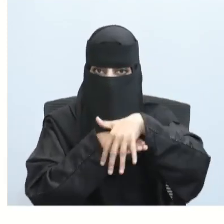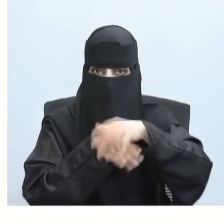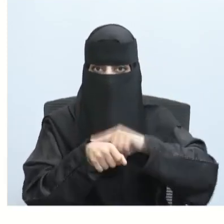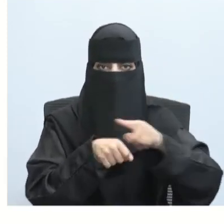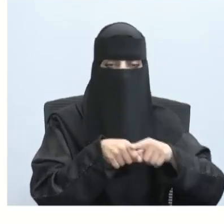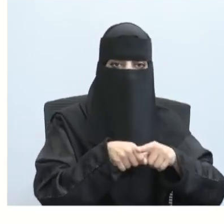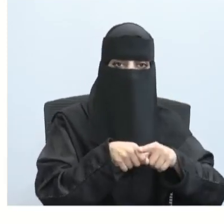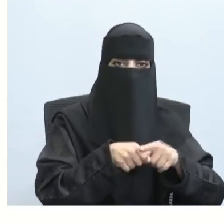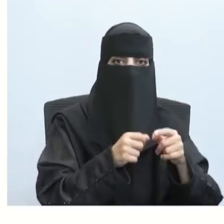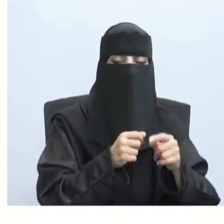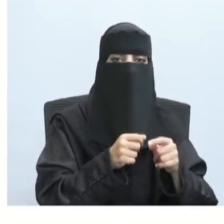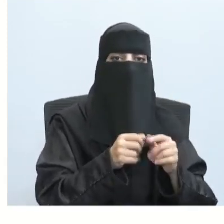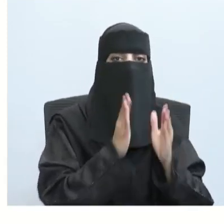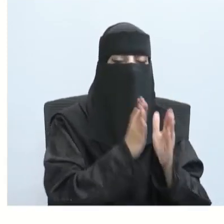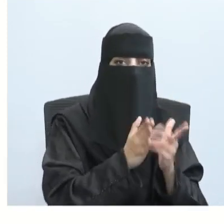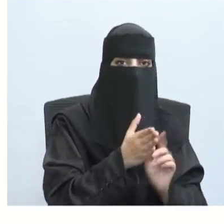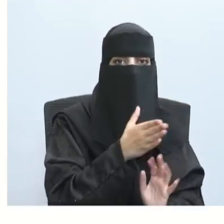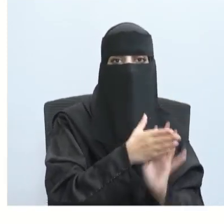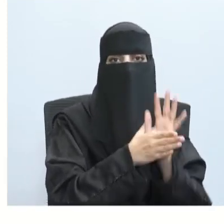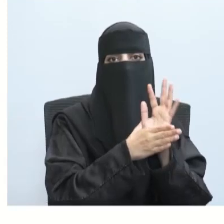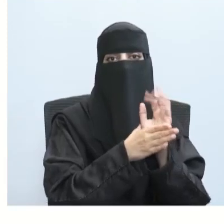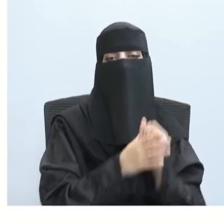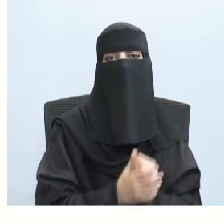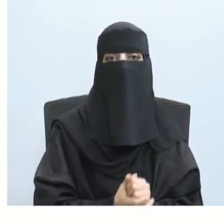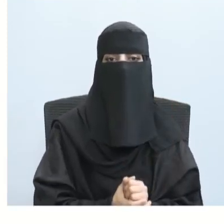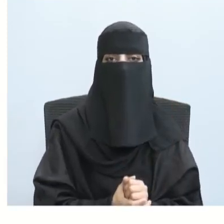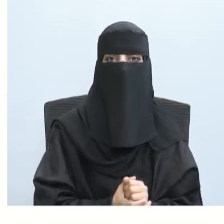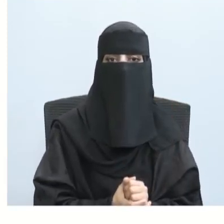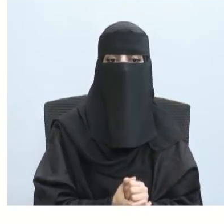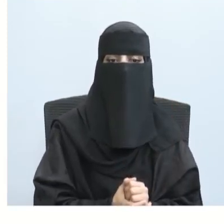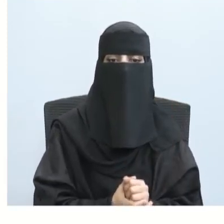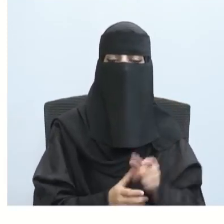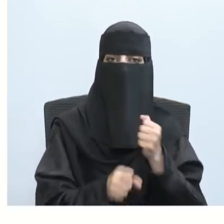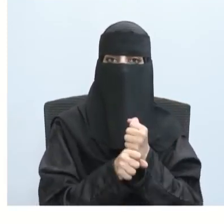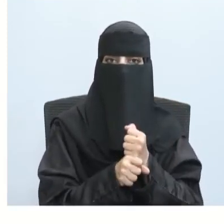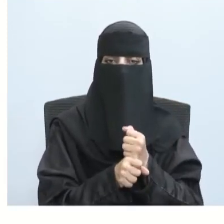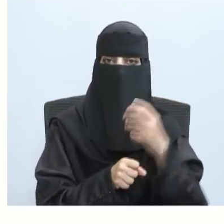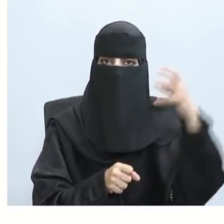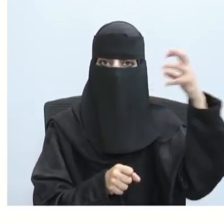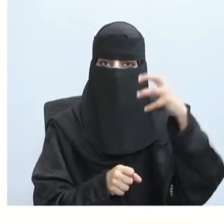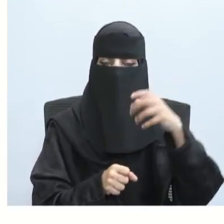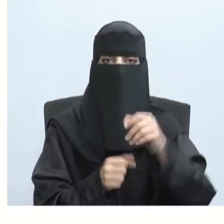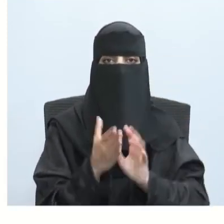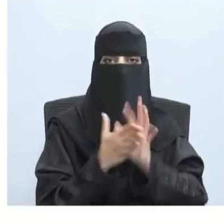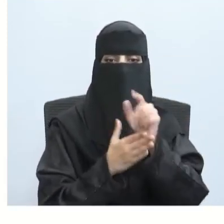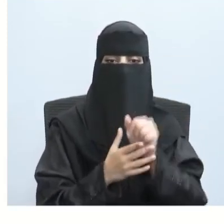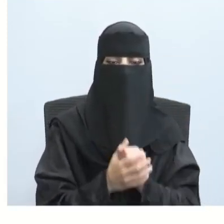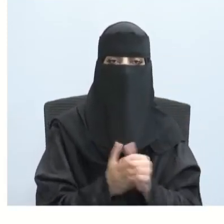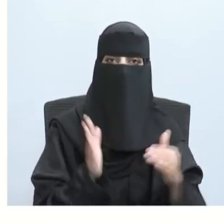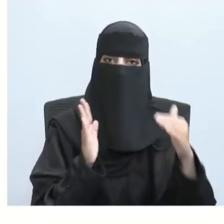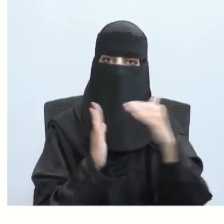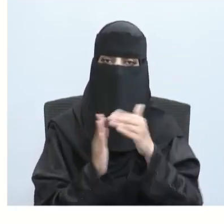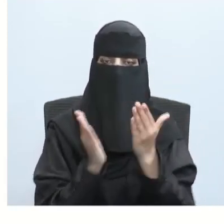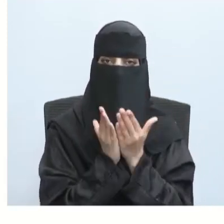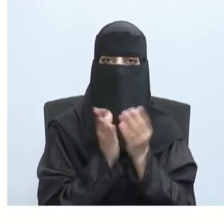حالته السائله الى حالته الى حالته الغازيه وذلك بعمليه التبخر في ختام